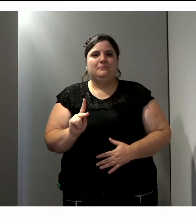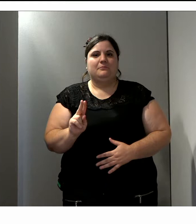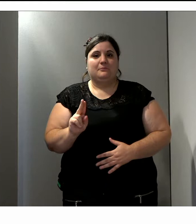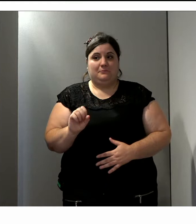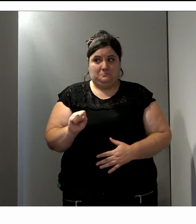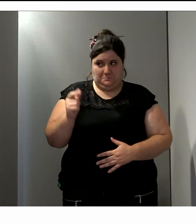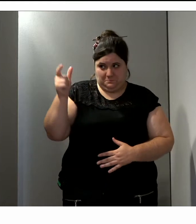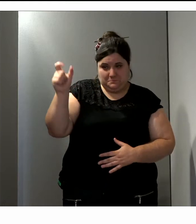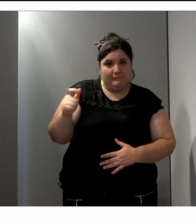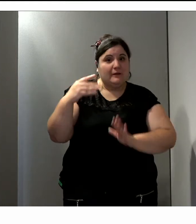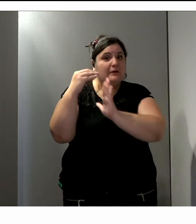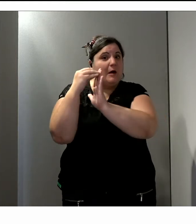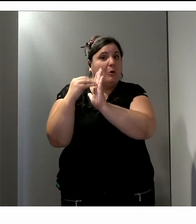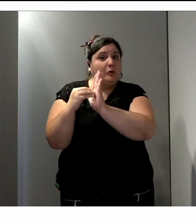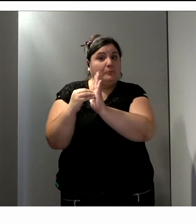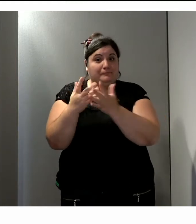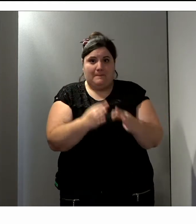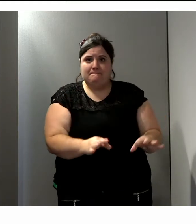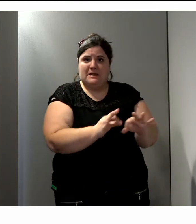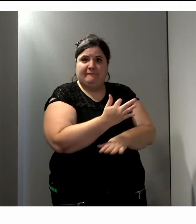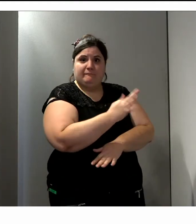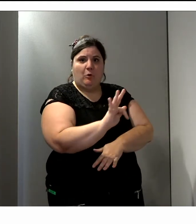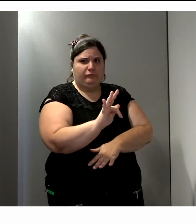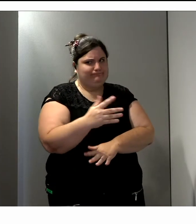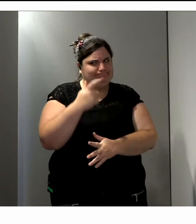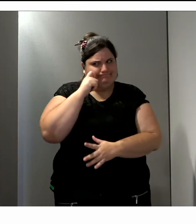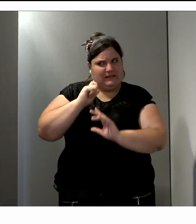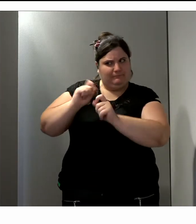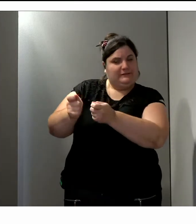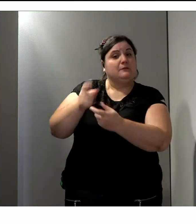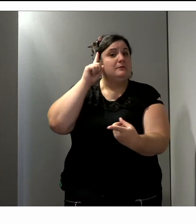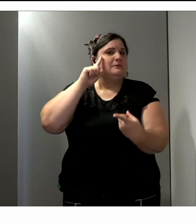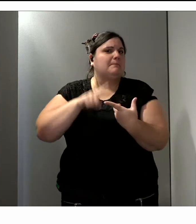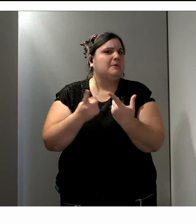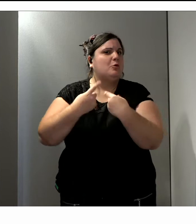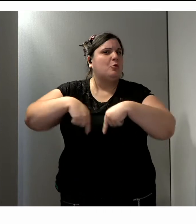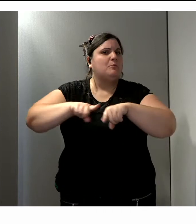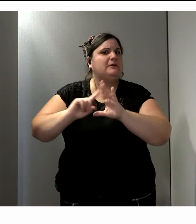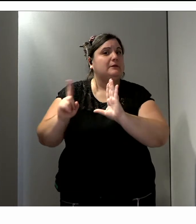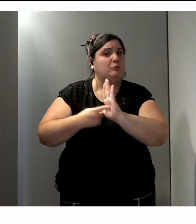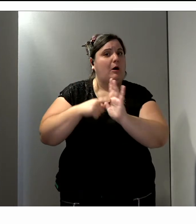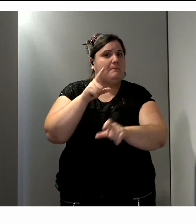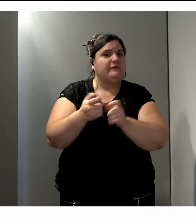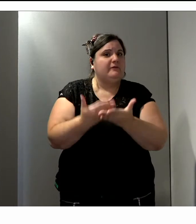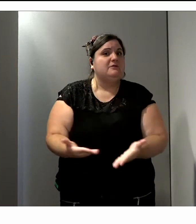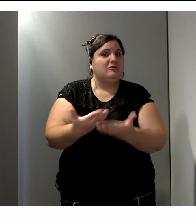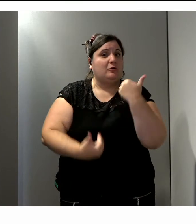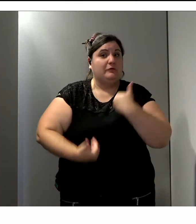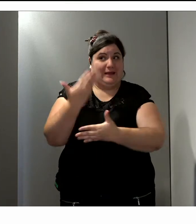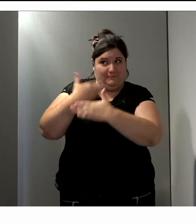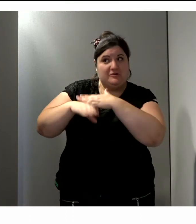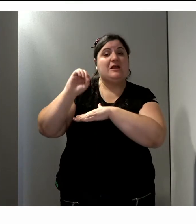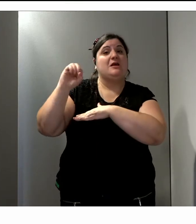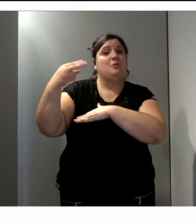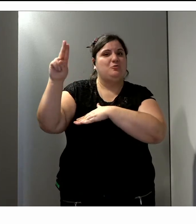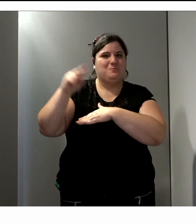droits des personnes handicapées de l'ONU. Et donc, je vous souhaite la bienvenue aux deuxièmes universités d'été du Conseil national consultatif des